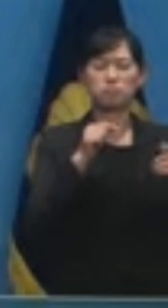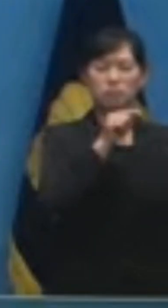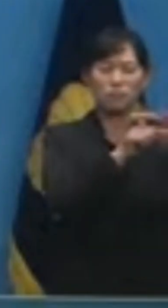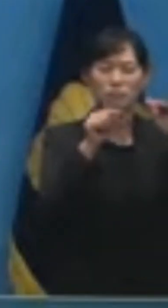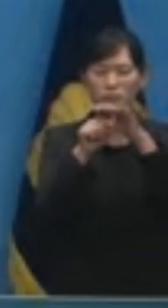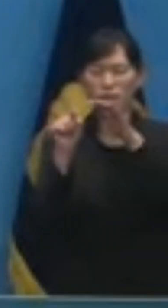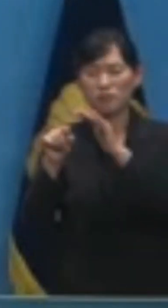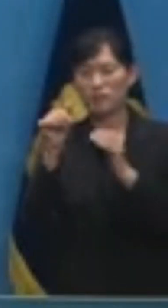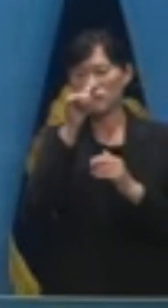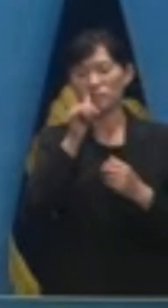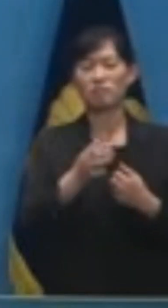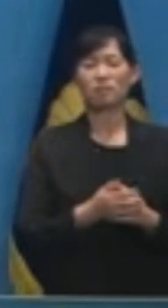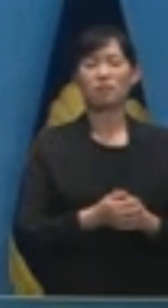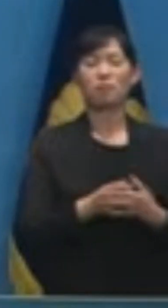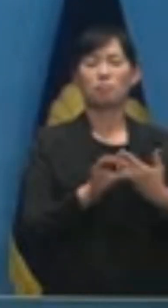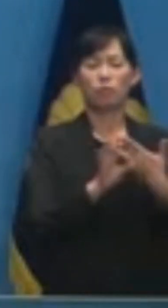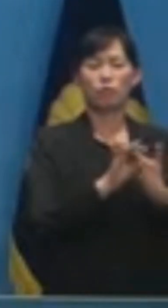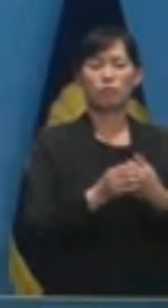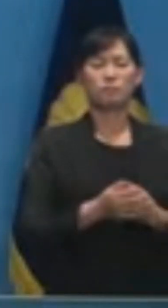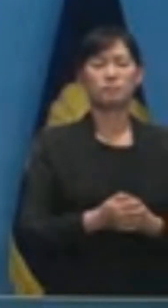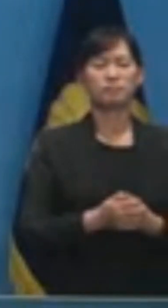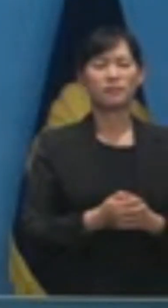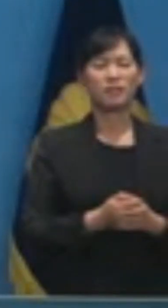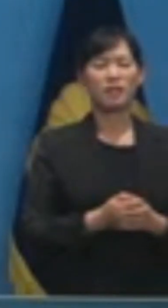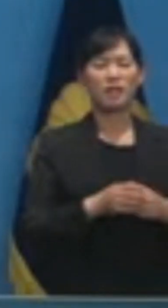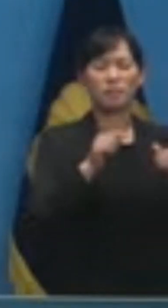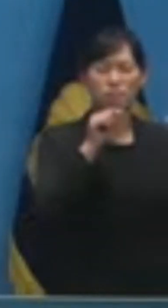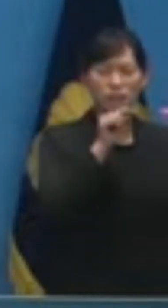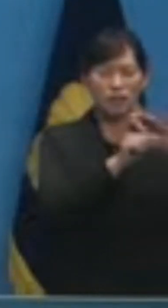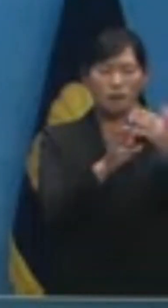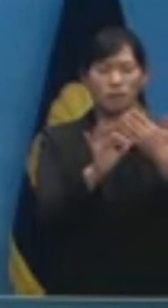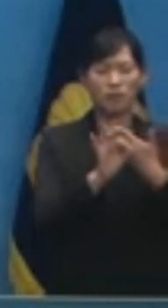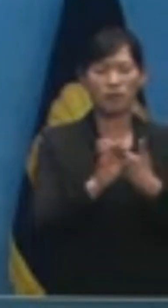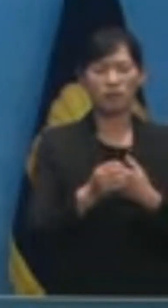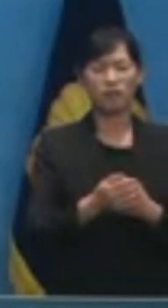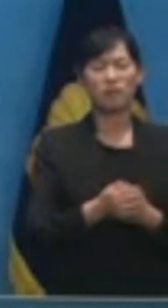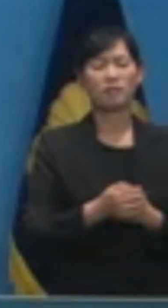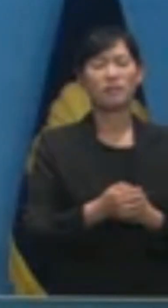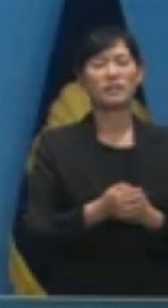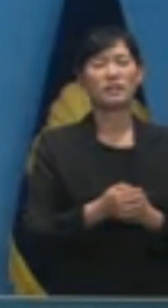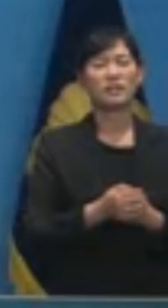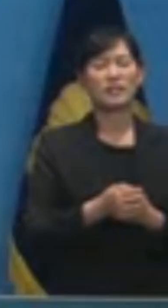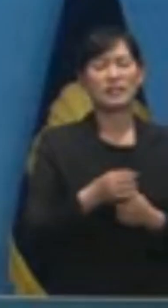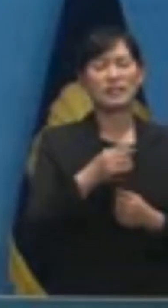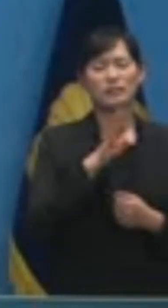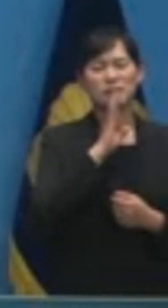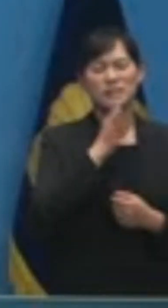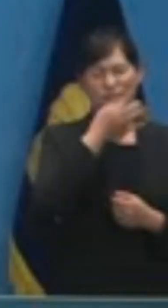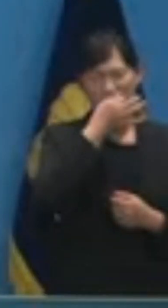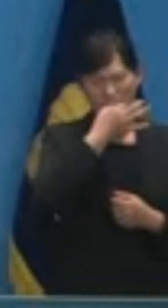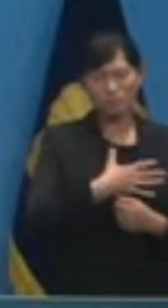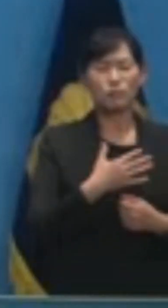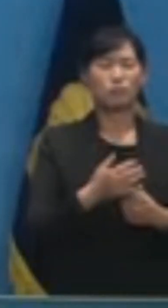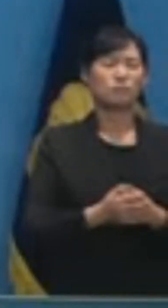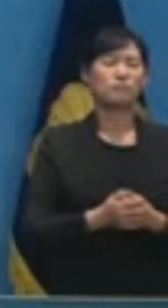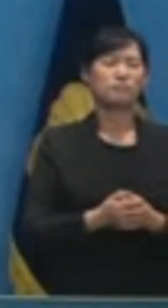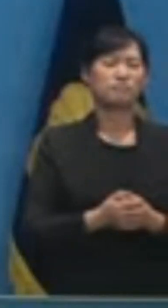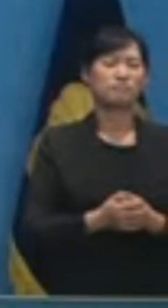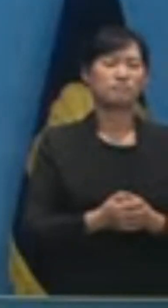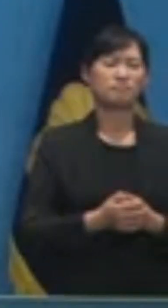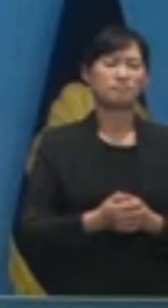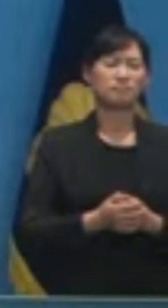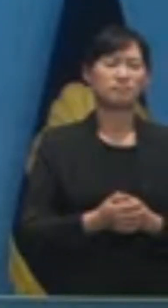15건 이상 출동을 하면 소위 말하는 소방공무원들끼리 말하는 입에서 단내가 난다고 합니다. 피냄새가 나는